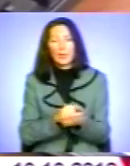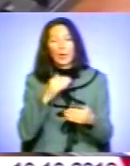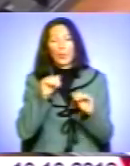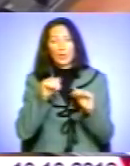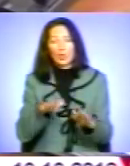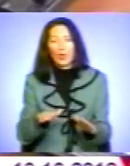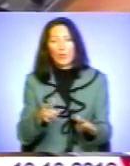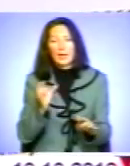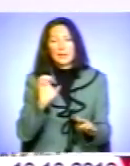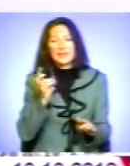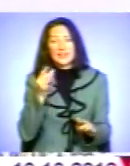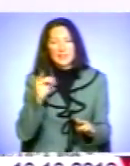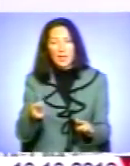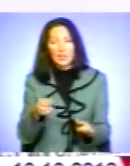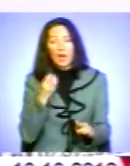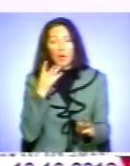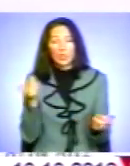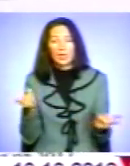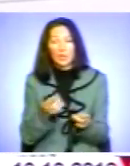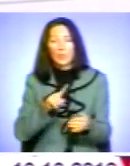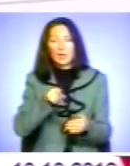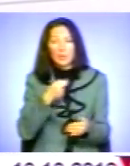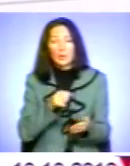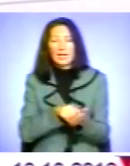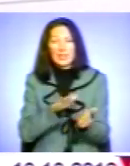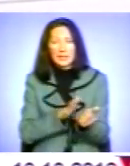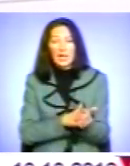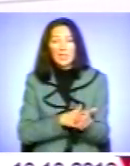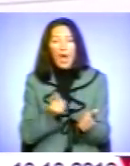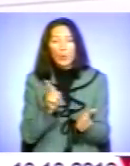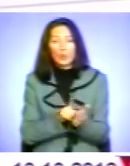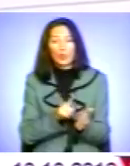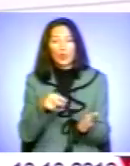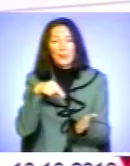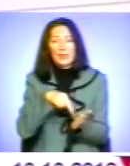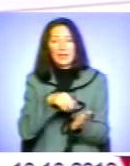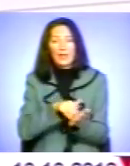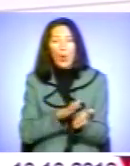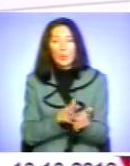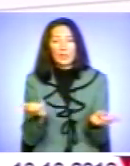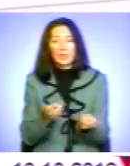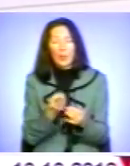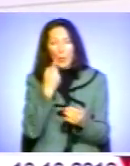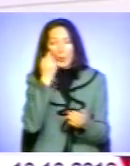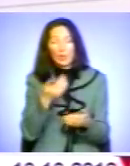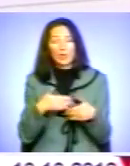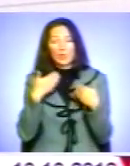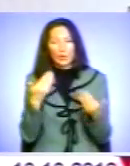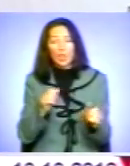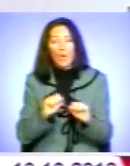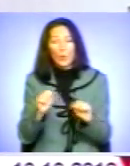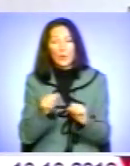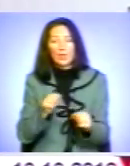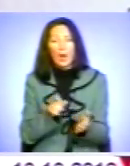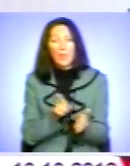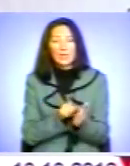ж необхідно оформити запит, реєстрація обов'язкова. Однак, щоб стати на облік, потрібно попередньо звернутися в управління Пенсійного